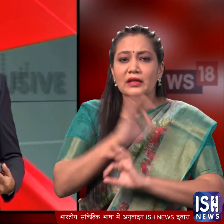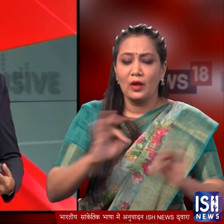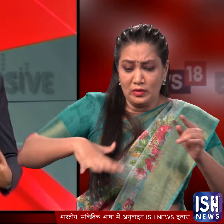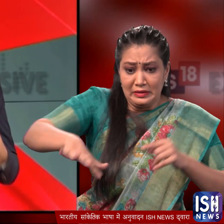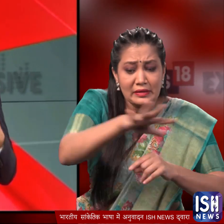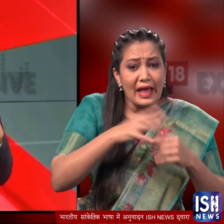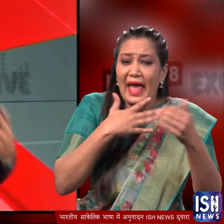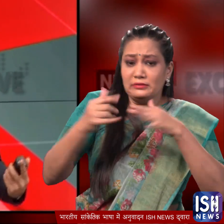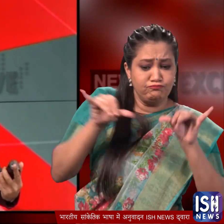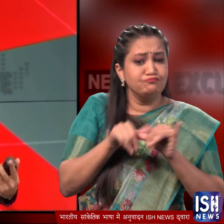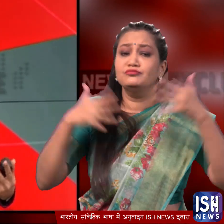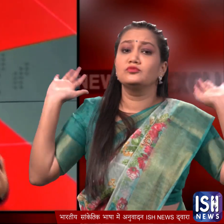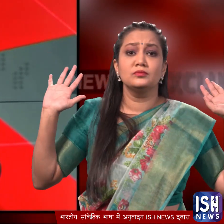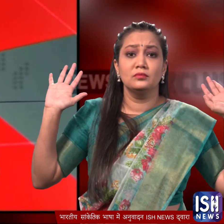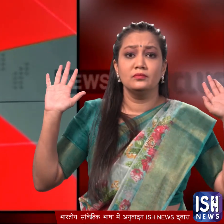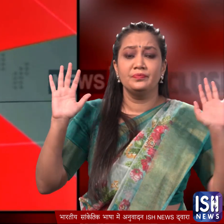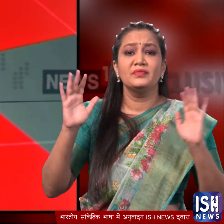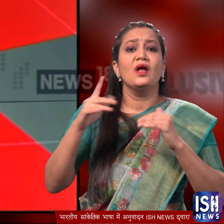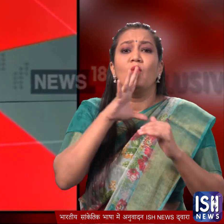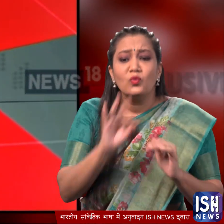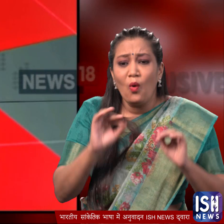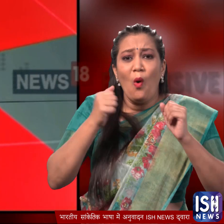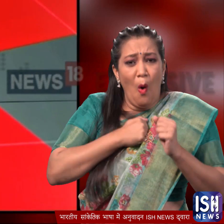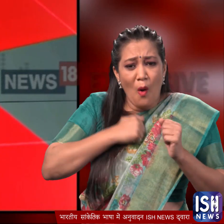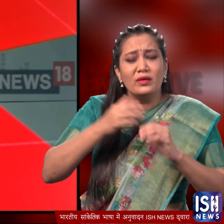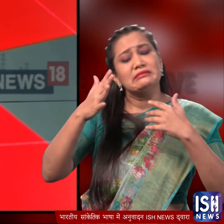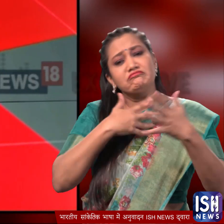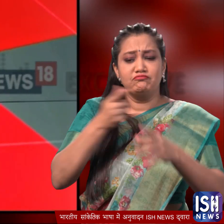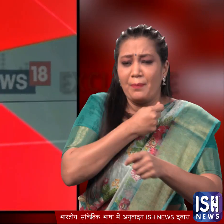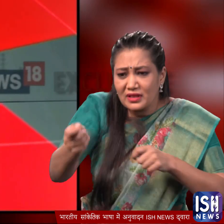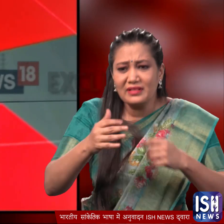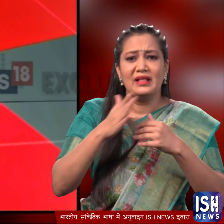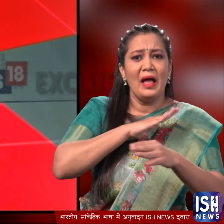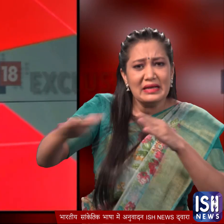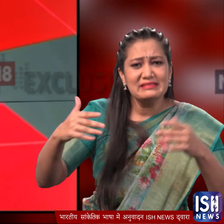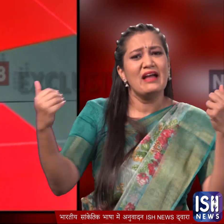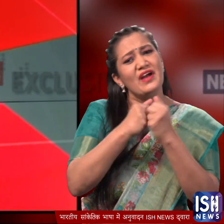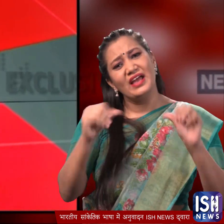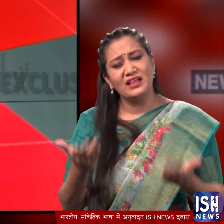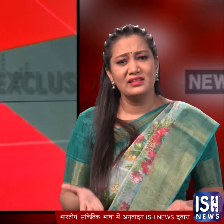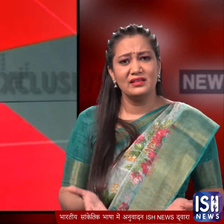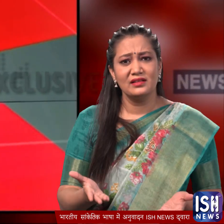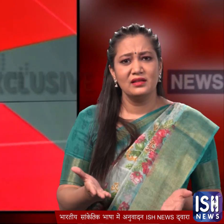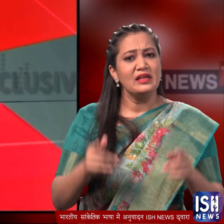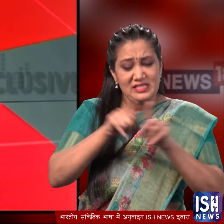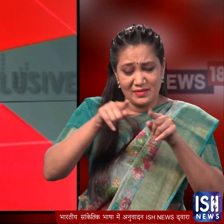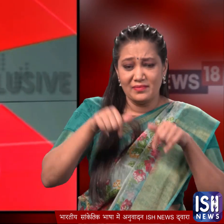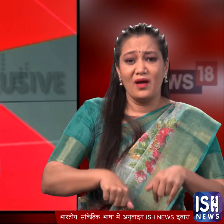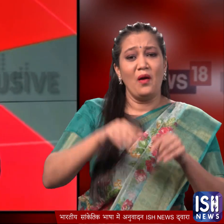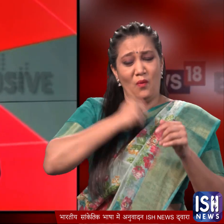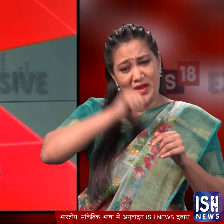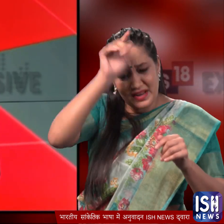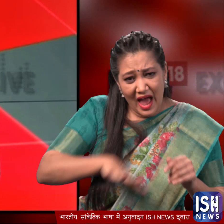को लेकर कोई समझौता नहीं करेंगे, चाहे उस जमीन को किसी के खून से रंगना ही क्यों ना पड़ जाए। यही सोच देश विदेश